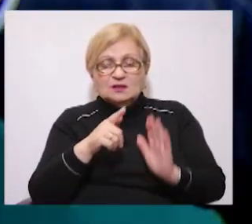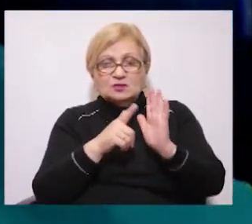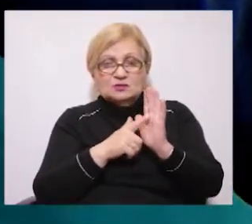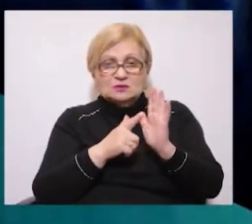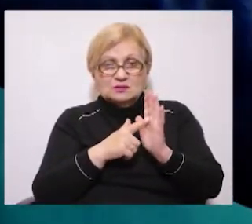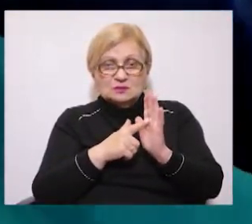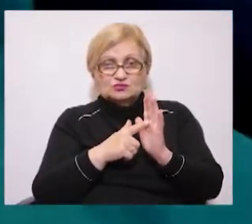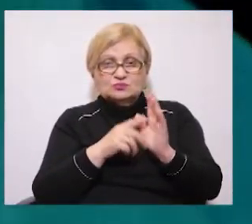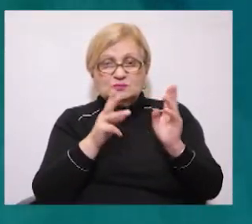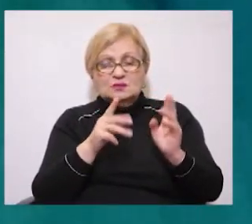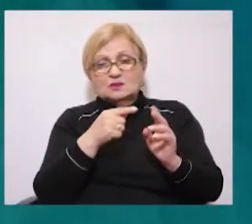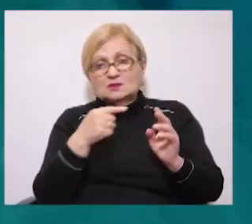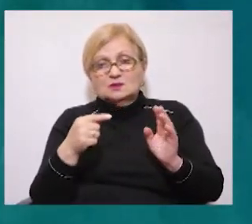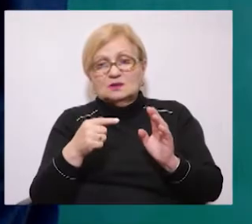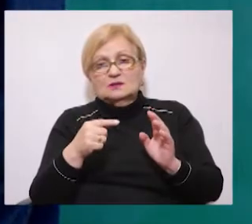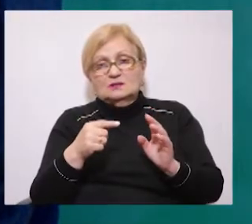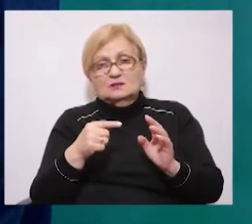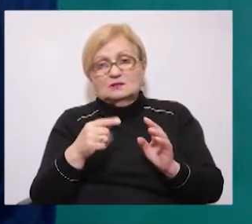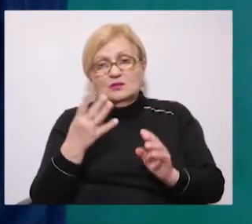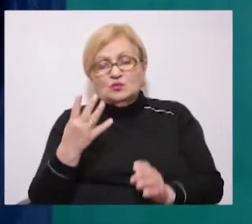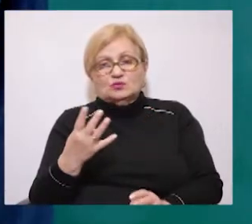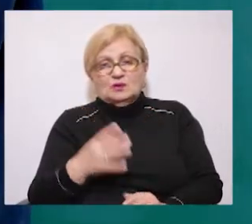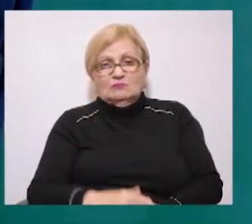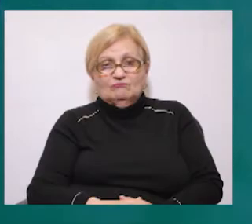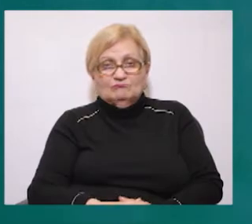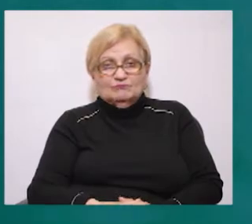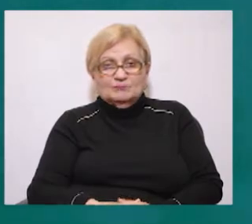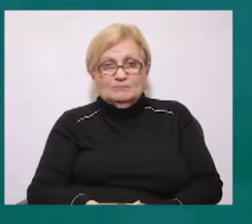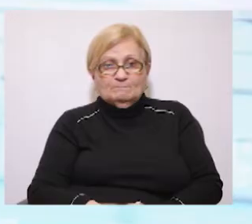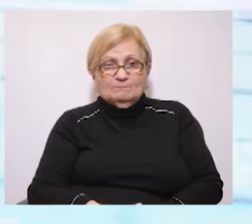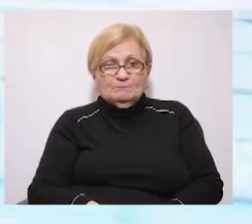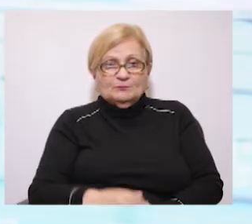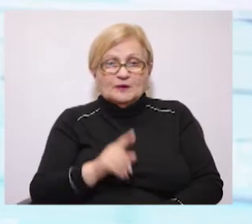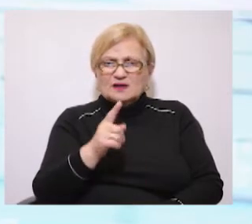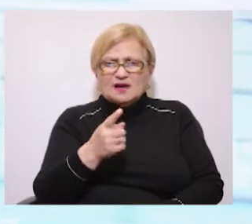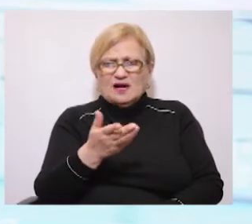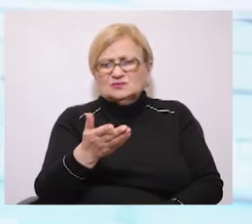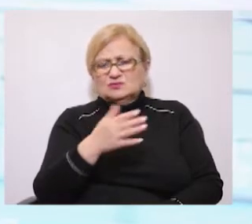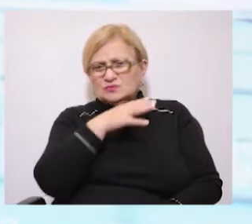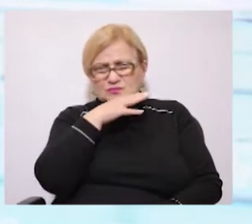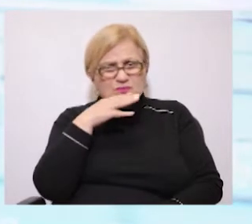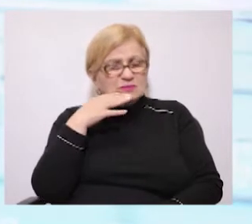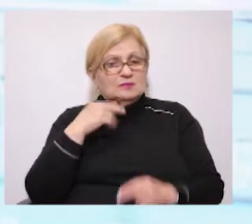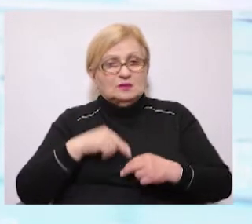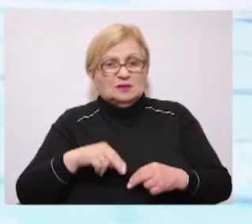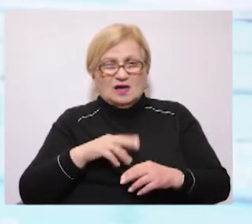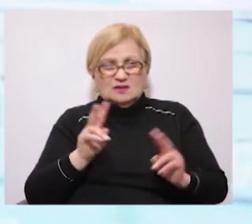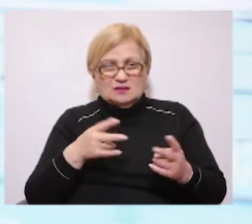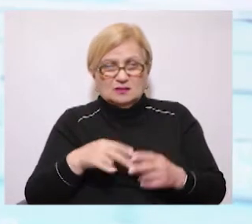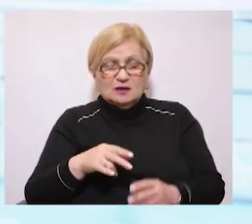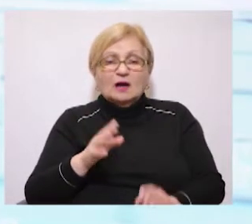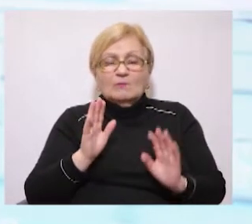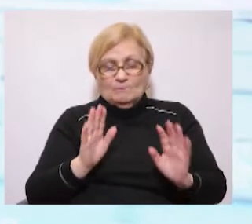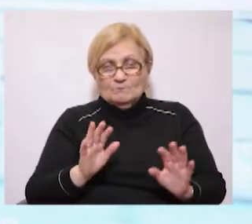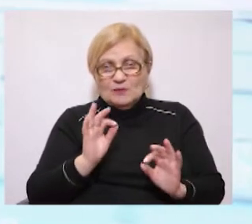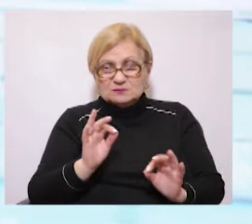7 მოდული და 7 გამოკლებული 3 და იქნება 4. მეტყვით რომ რა თუნდო და 7 გამოკლებული 3, ხო? კი ბატონო, ეს